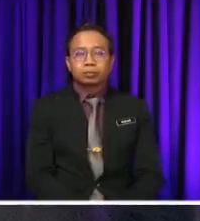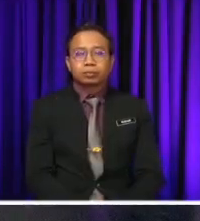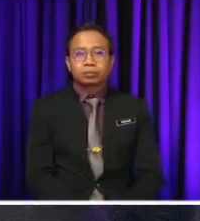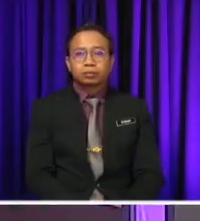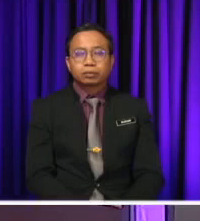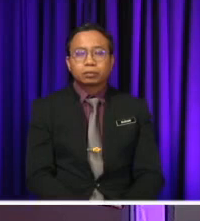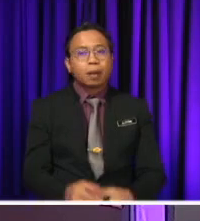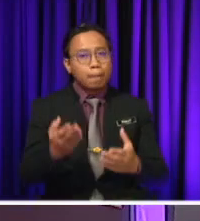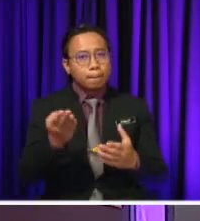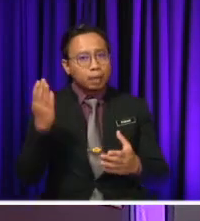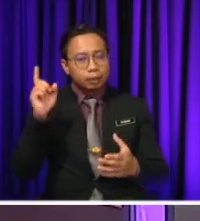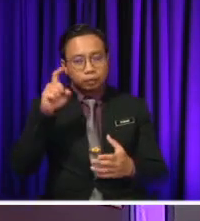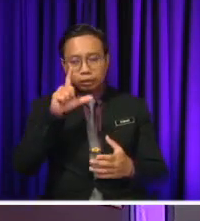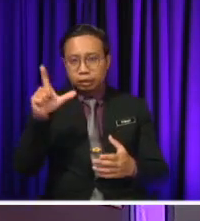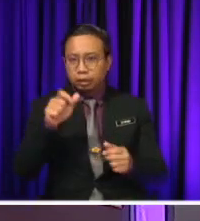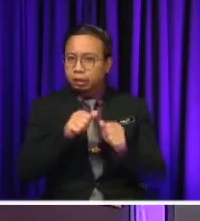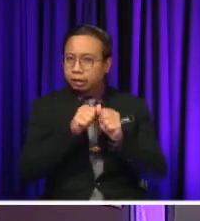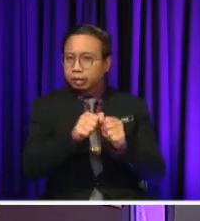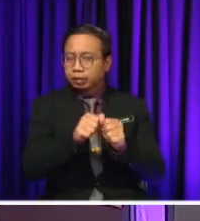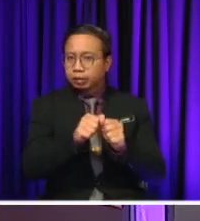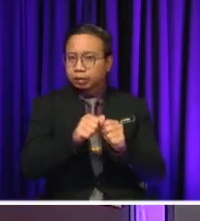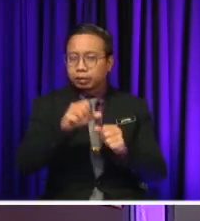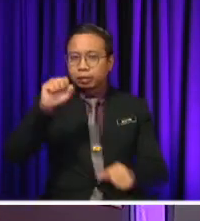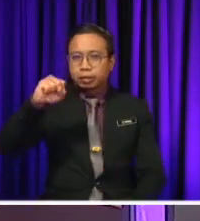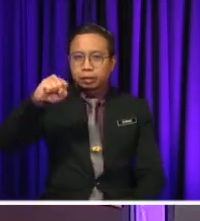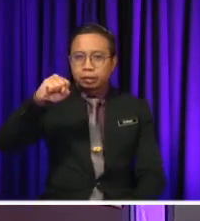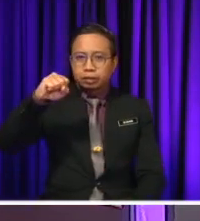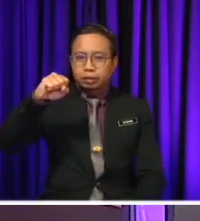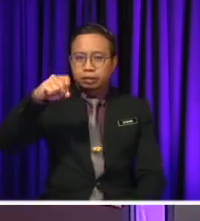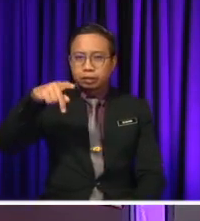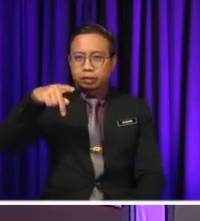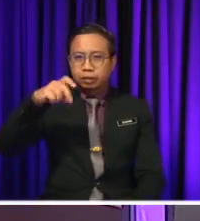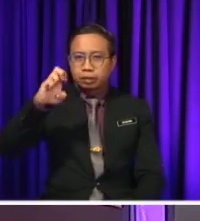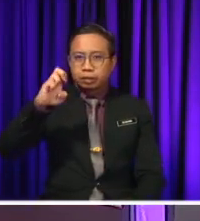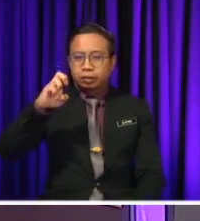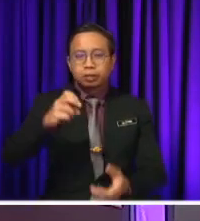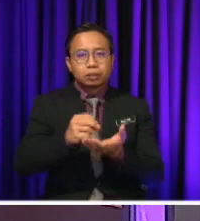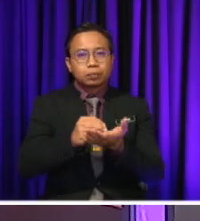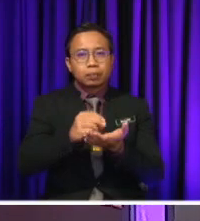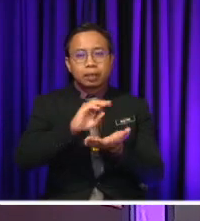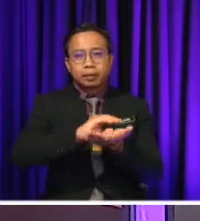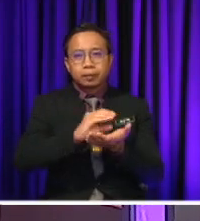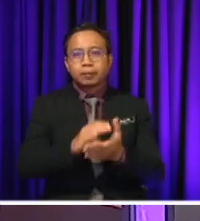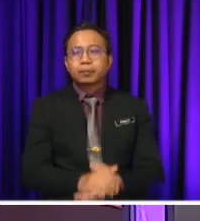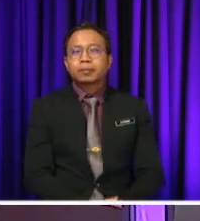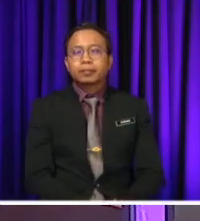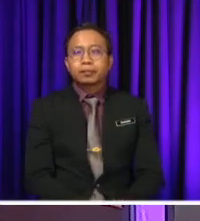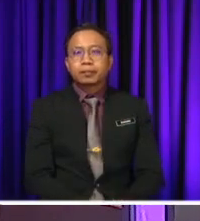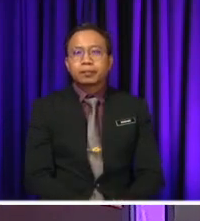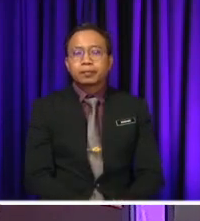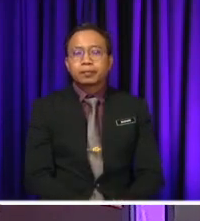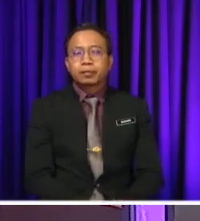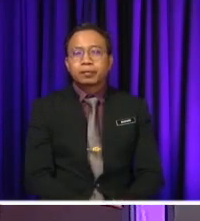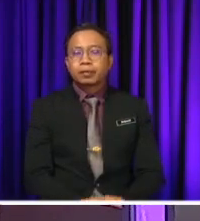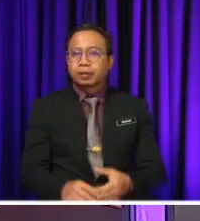bantu spek yang telah ditetapkan kalau lebaran itu denah ketebalan